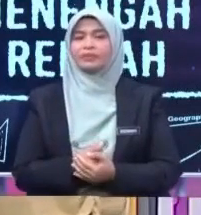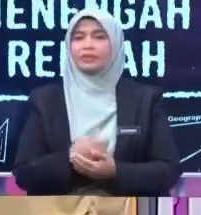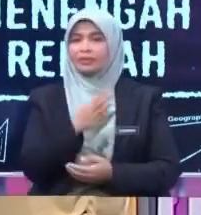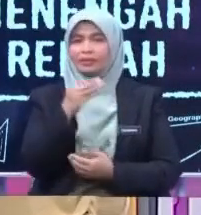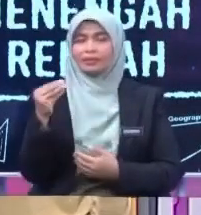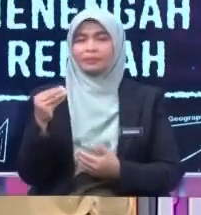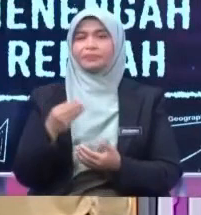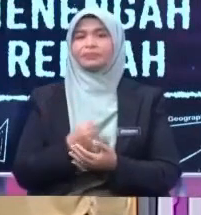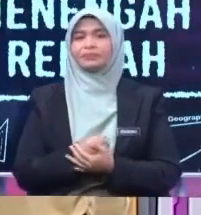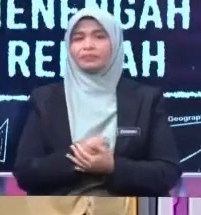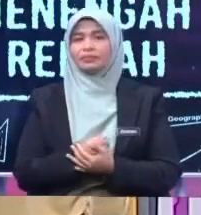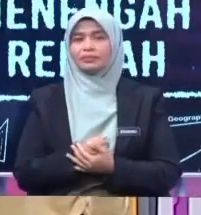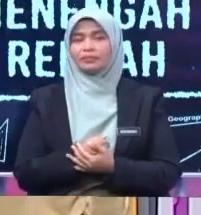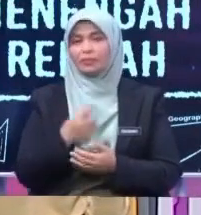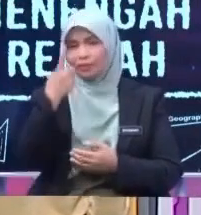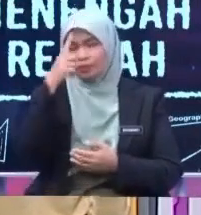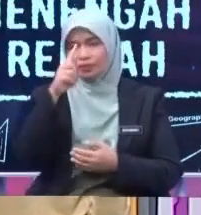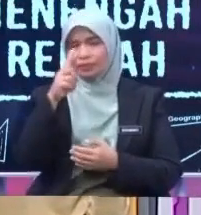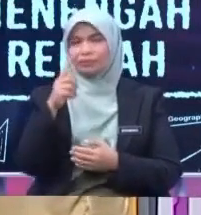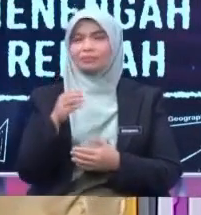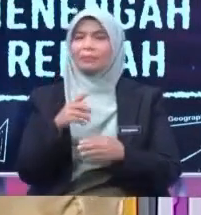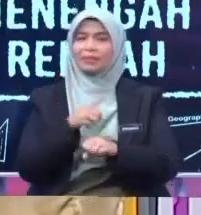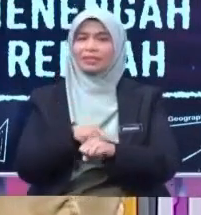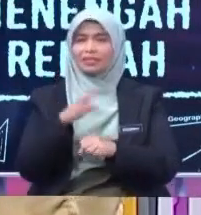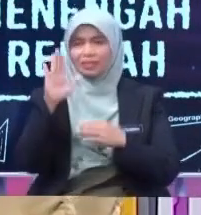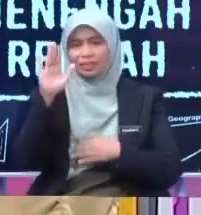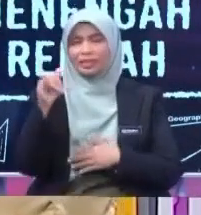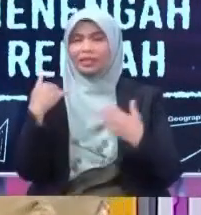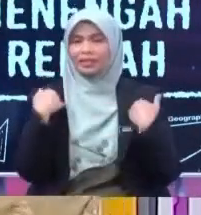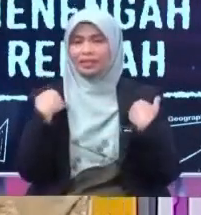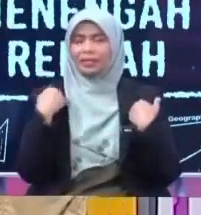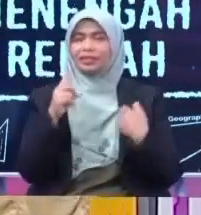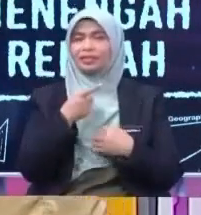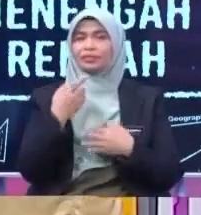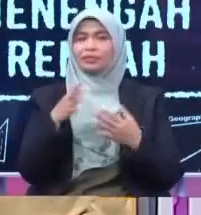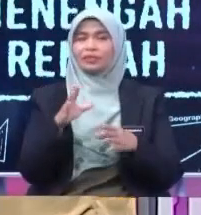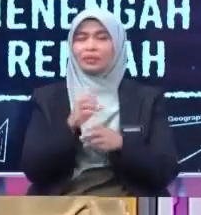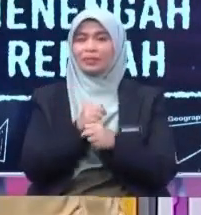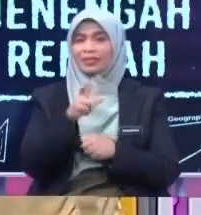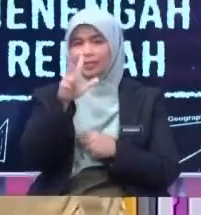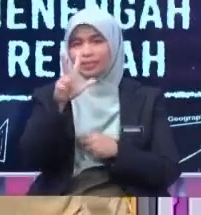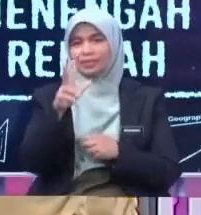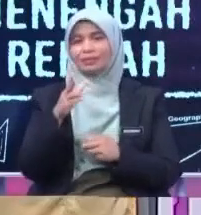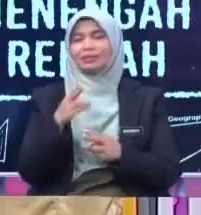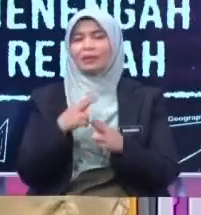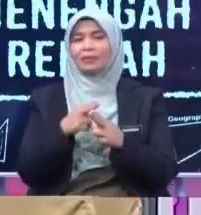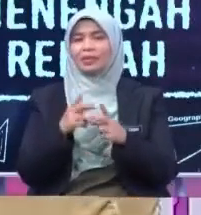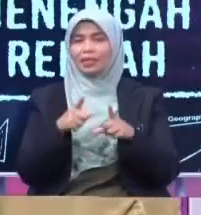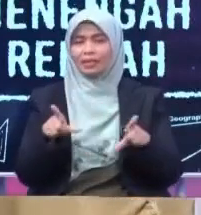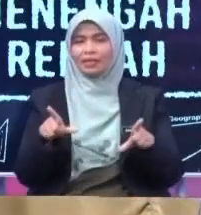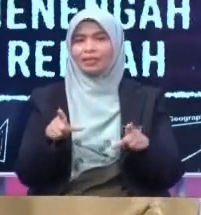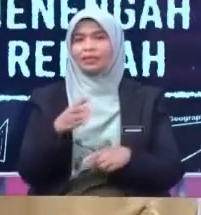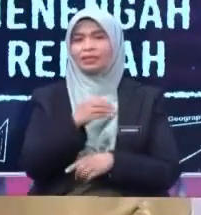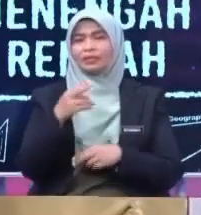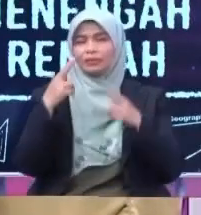Dan untuk tempoh masa yang ada, Alhamdulillah kita dah dapat selesai tiga nama lain bagi hari akhirat, dan Ustazah